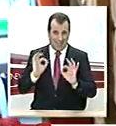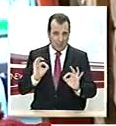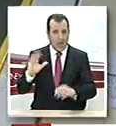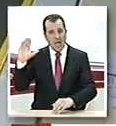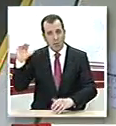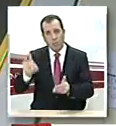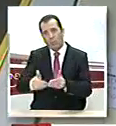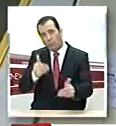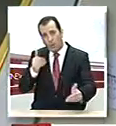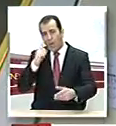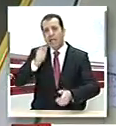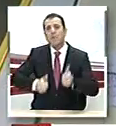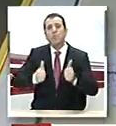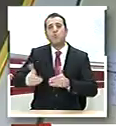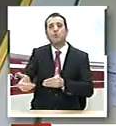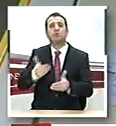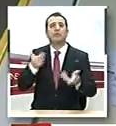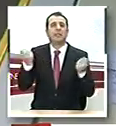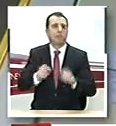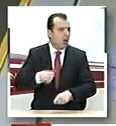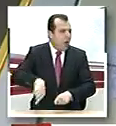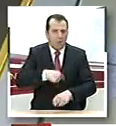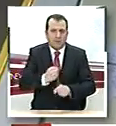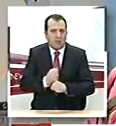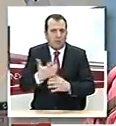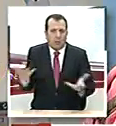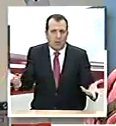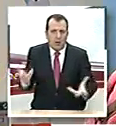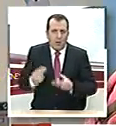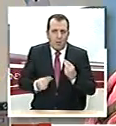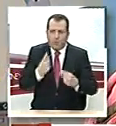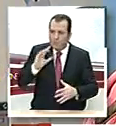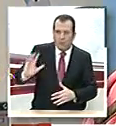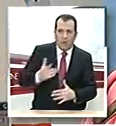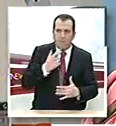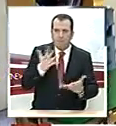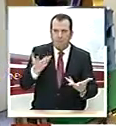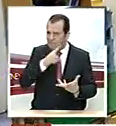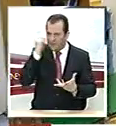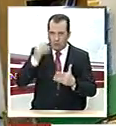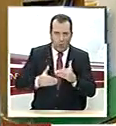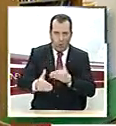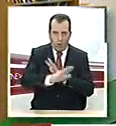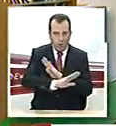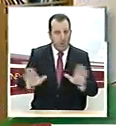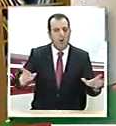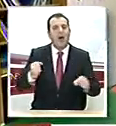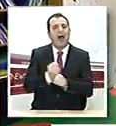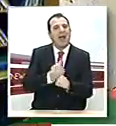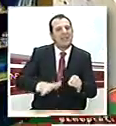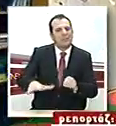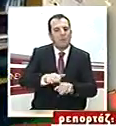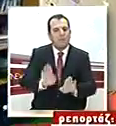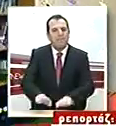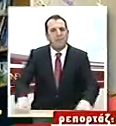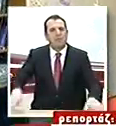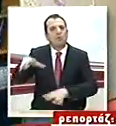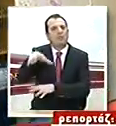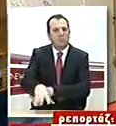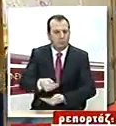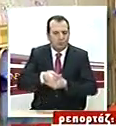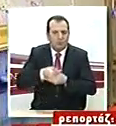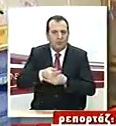θα κλείνουν Ιούνιο, οπότε για εμάς τους εργαζόμενους θα είναι δύσκολα τα πράγματα. Οι εργαζόμενοι στους βελφονηπιακούς και παιδικούς σταθμούς